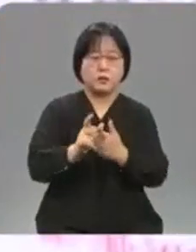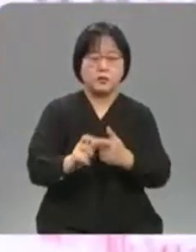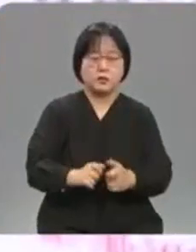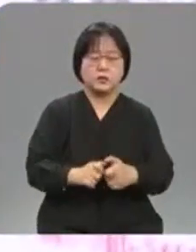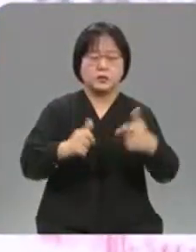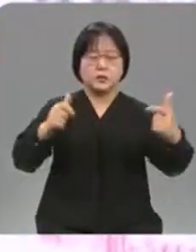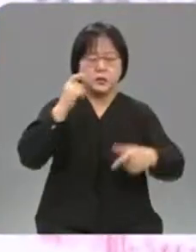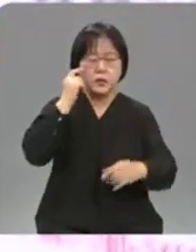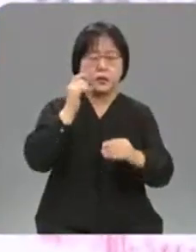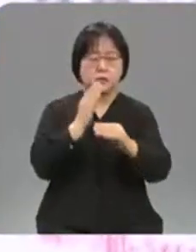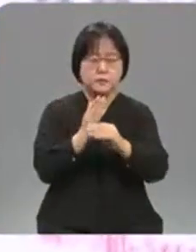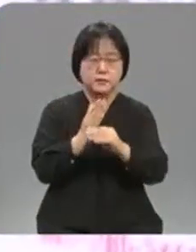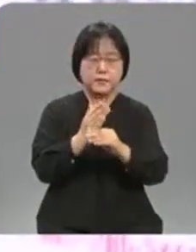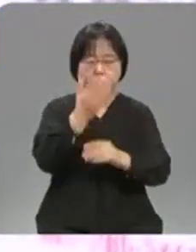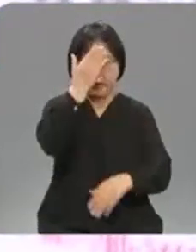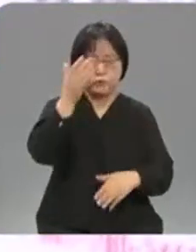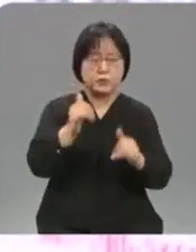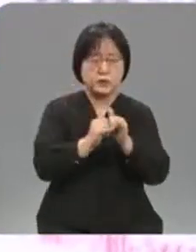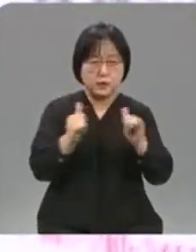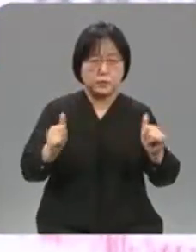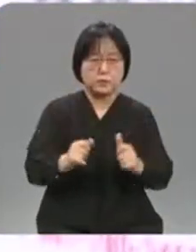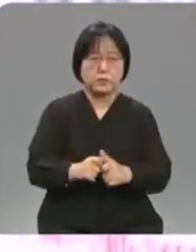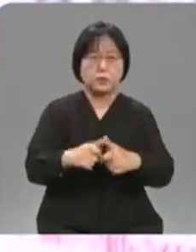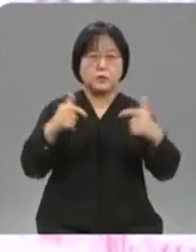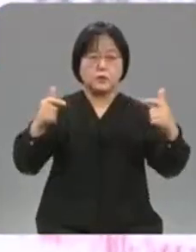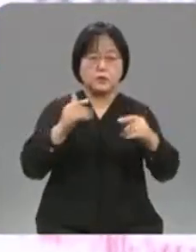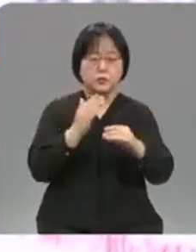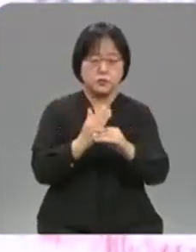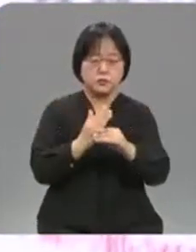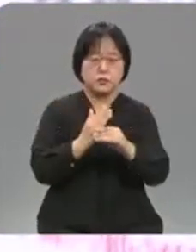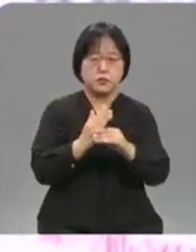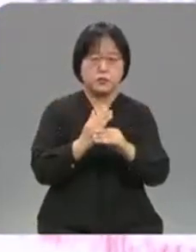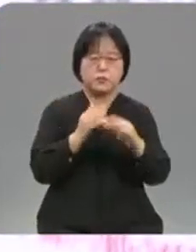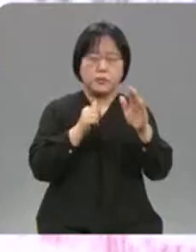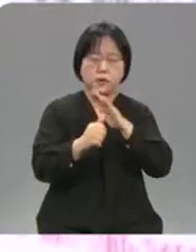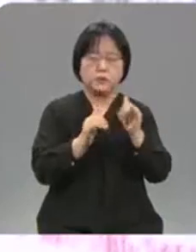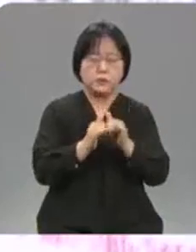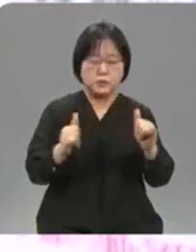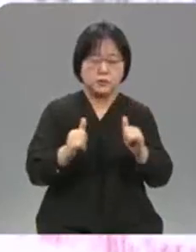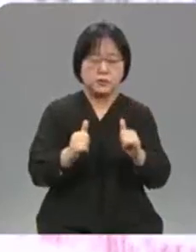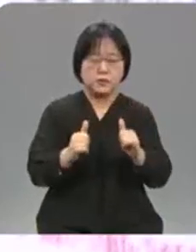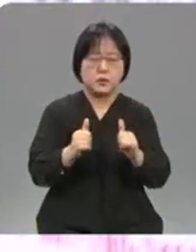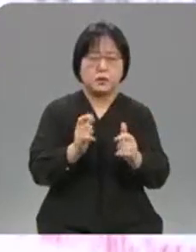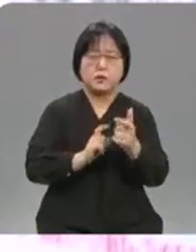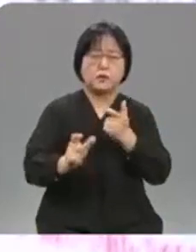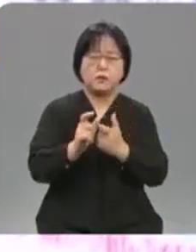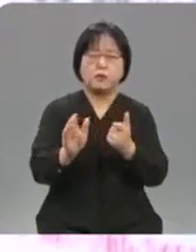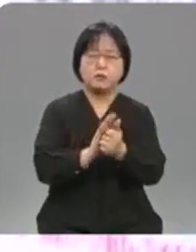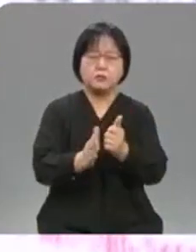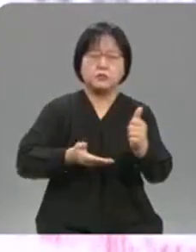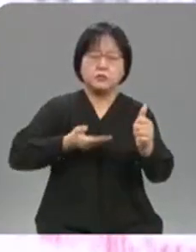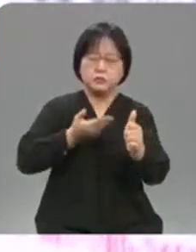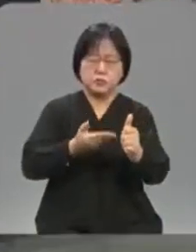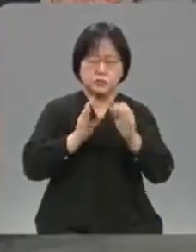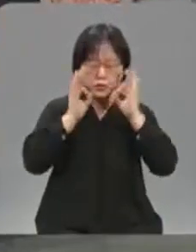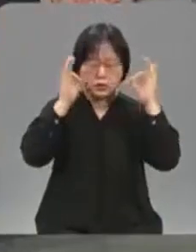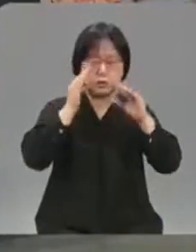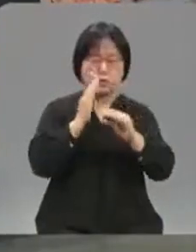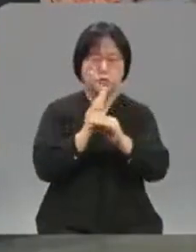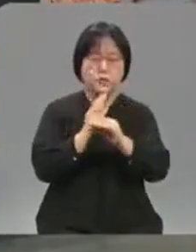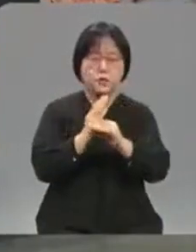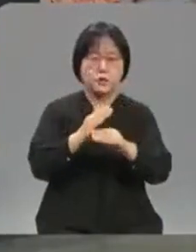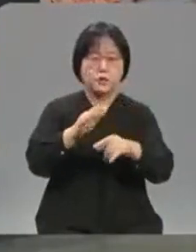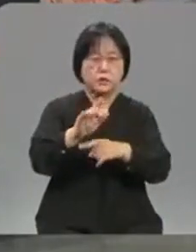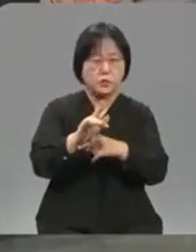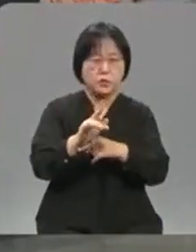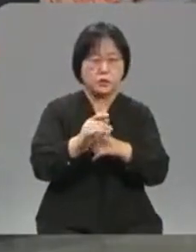걸로 생각하고 또 기부자들도 자꾸 늘어나고 수혜자들한테 많은 양이 돌아갈 수 있도록 그렇게 최선을 다해야죠. 도시에